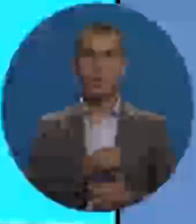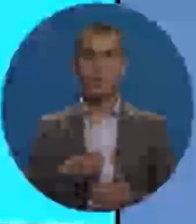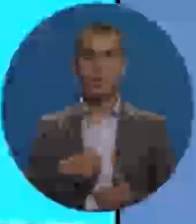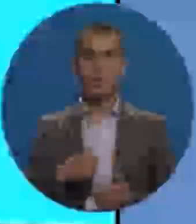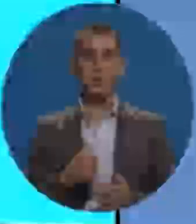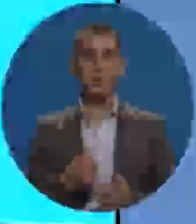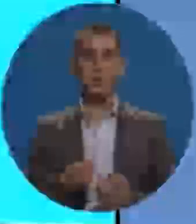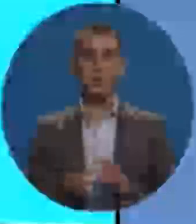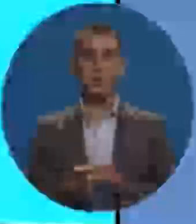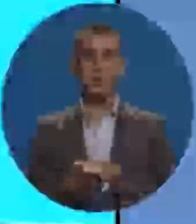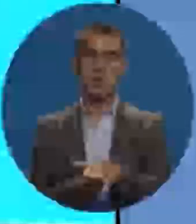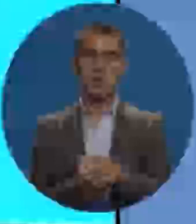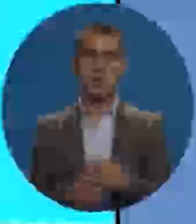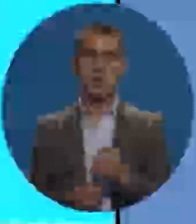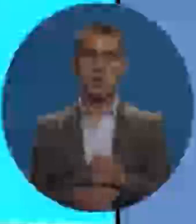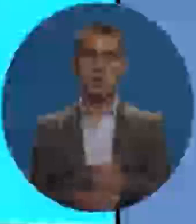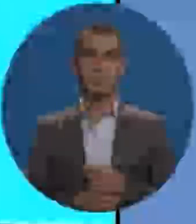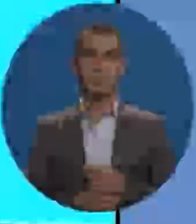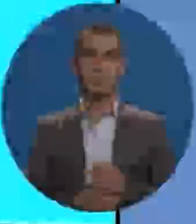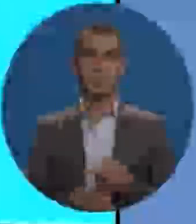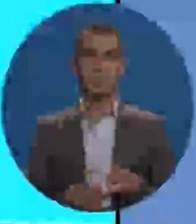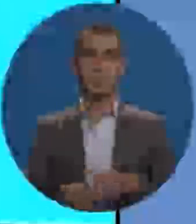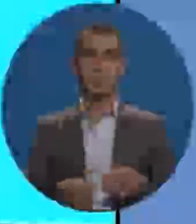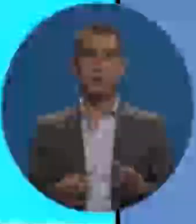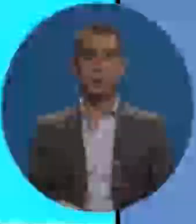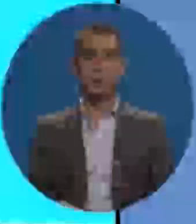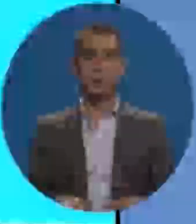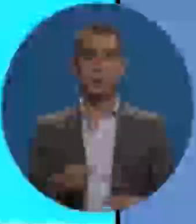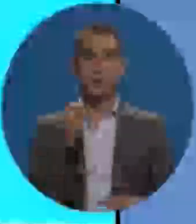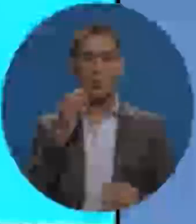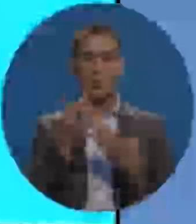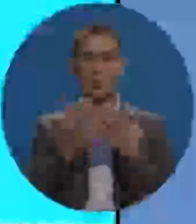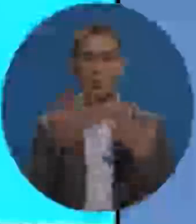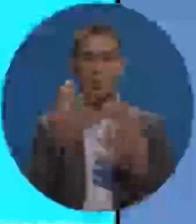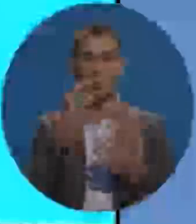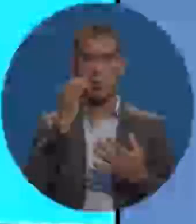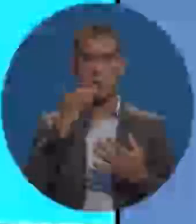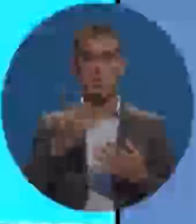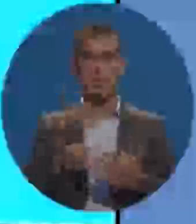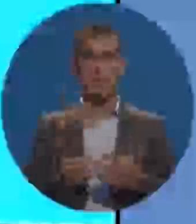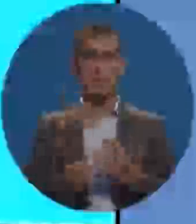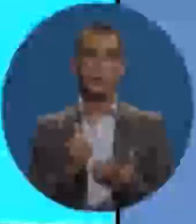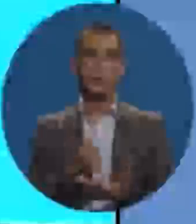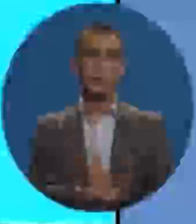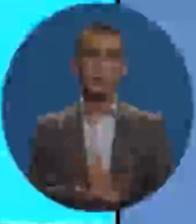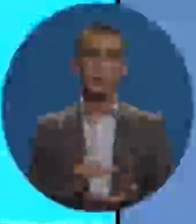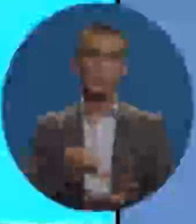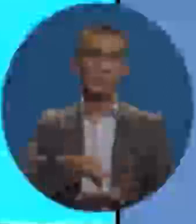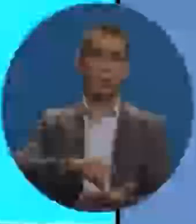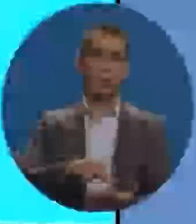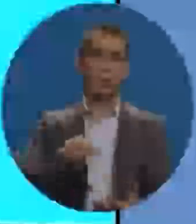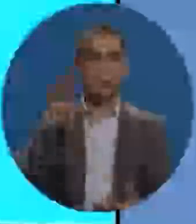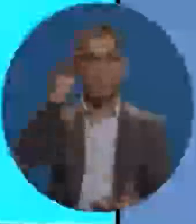өзлеріңіз орылайсыз. Бұл жерде миуе жиын теріміне қатынасқан оқушылар